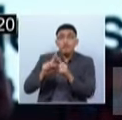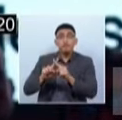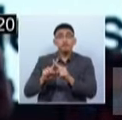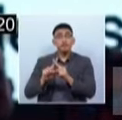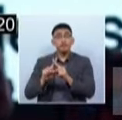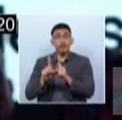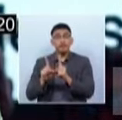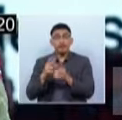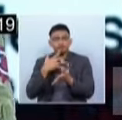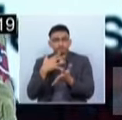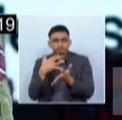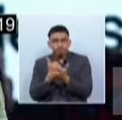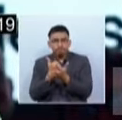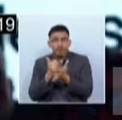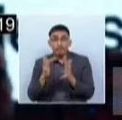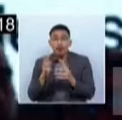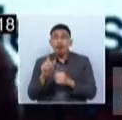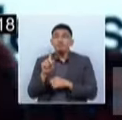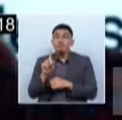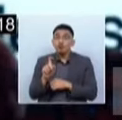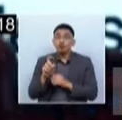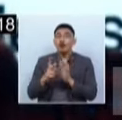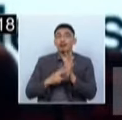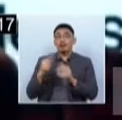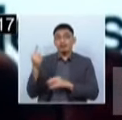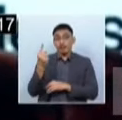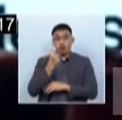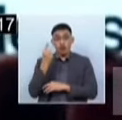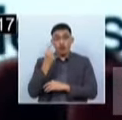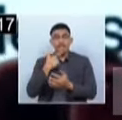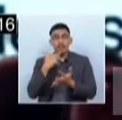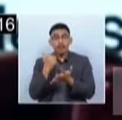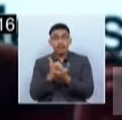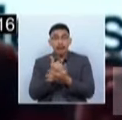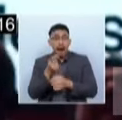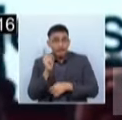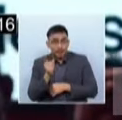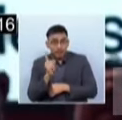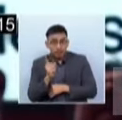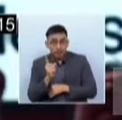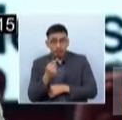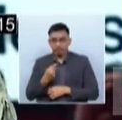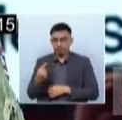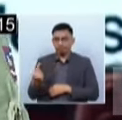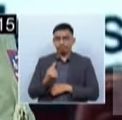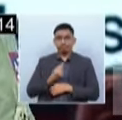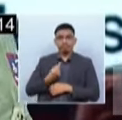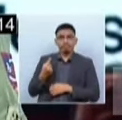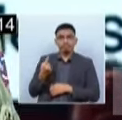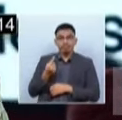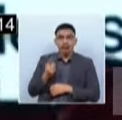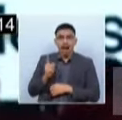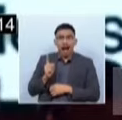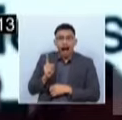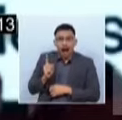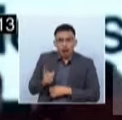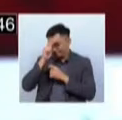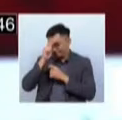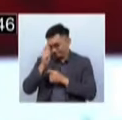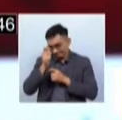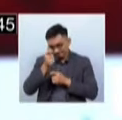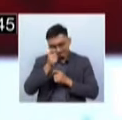kemudian baru kita bisa lihat itu ancamannya apa apa ancaman militer Nir militer atau pelanggaran wilayah atau